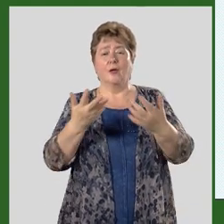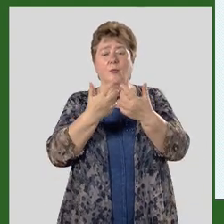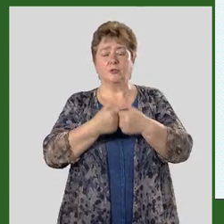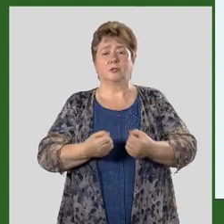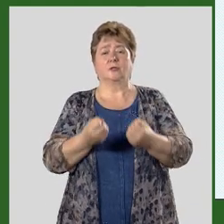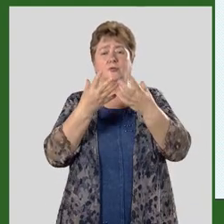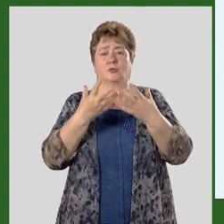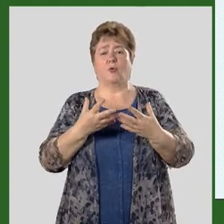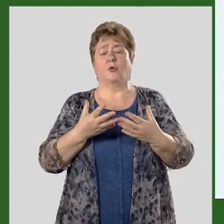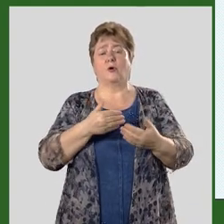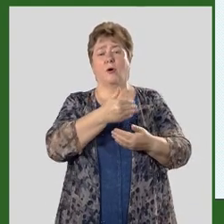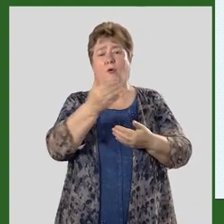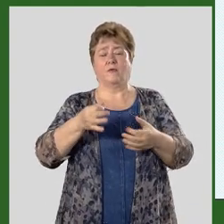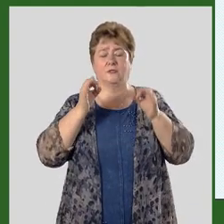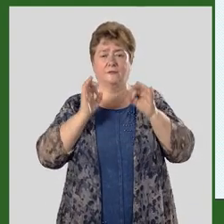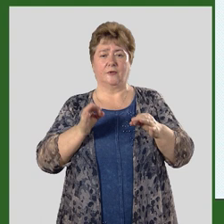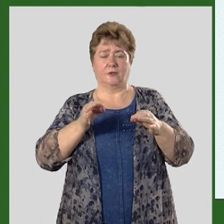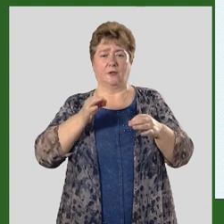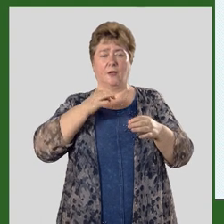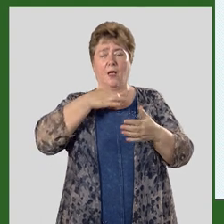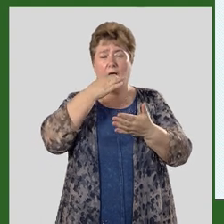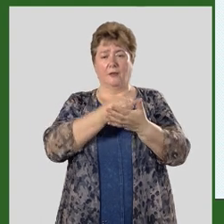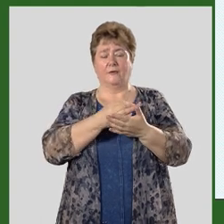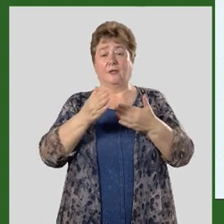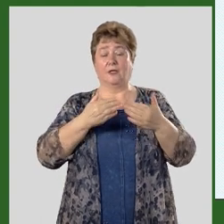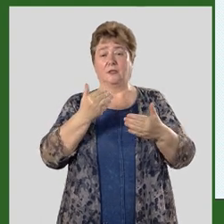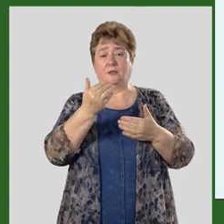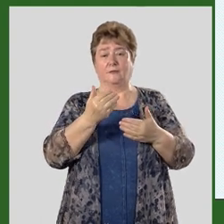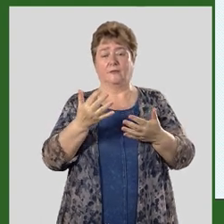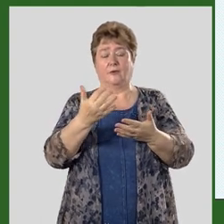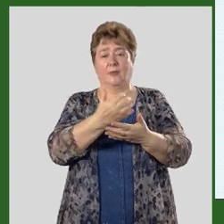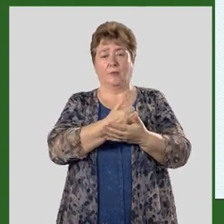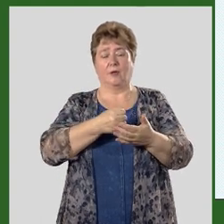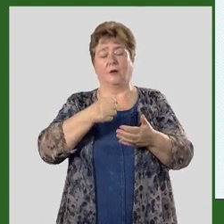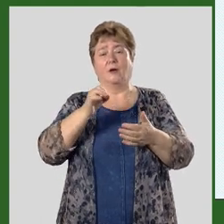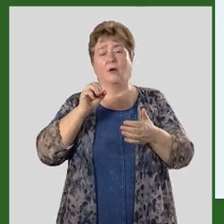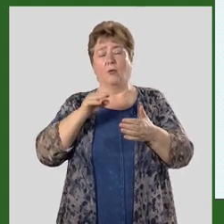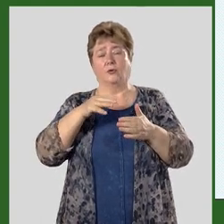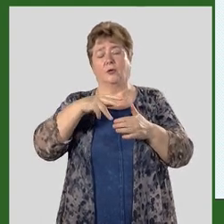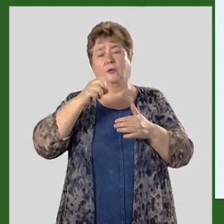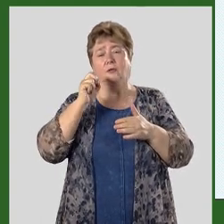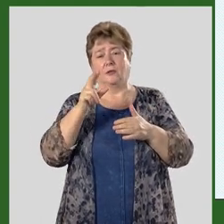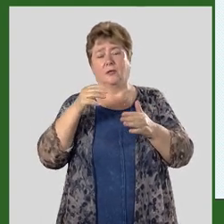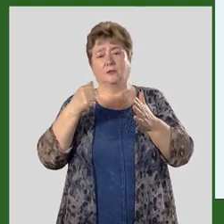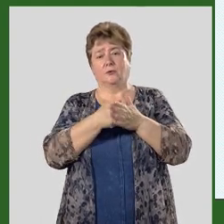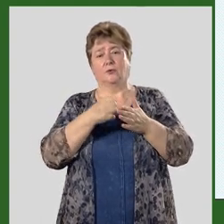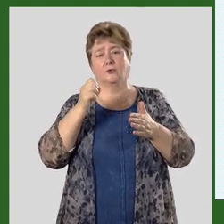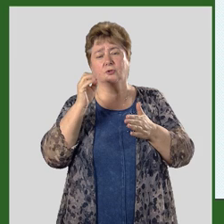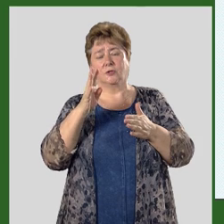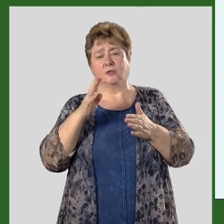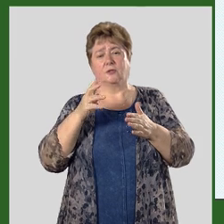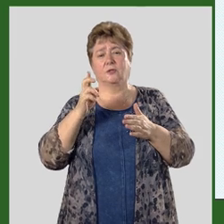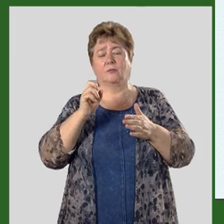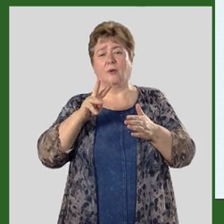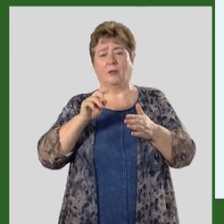Подсчитайте, сколько у вас верных ответов. Если вы набрали от 13 до 14 баллов, вы